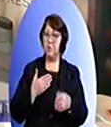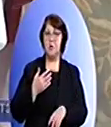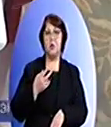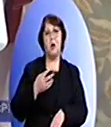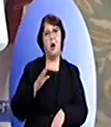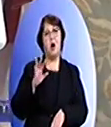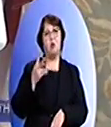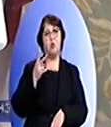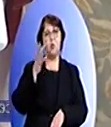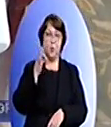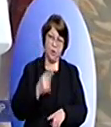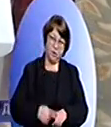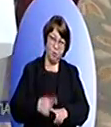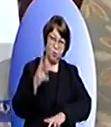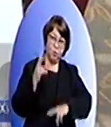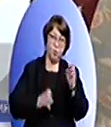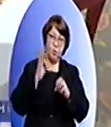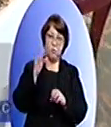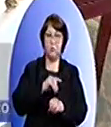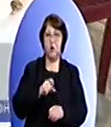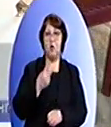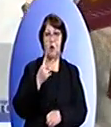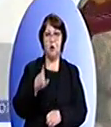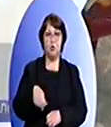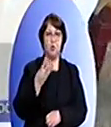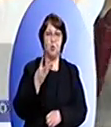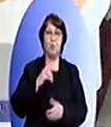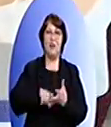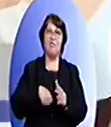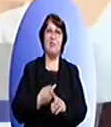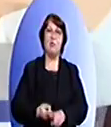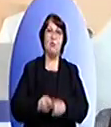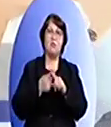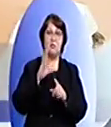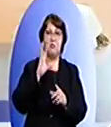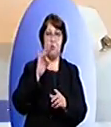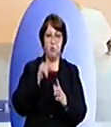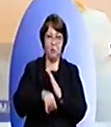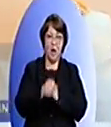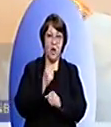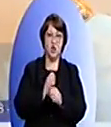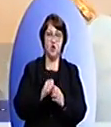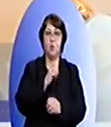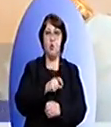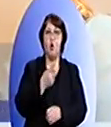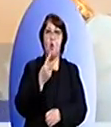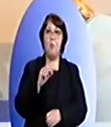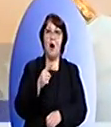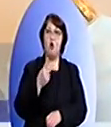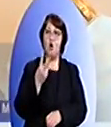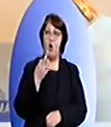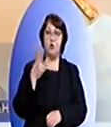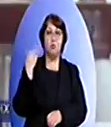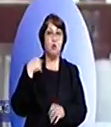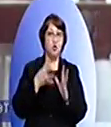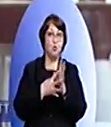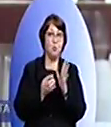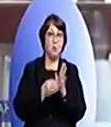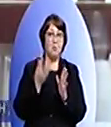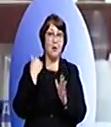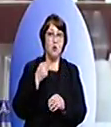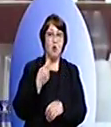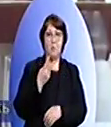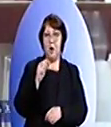үйлдвэрлэлийн хэмжээ мөн 2.4 дахин өссөн байна. Энэ салбарт ажиллагчдын тоо 2012 онд 9,000 байсан бол 2016